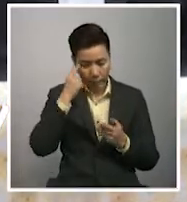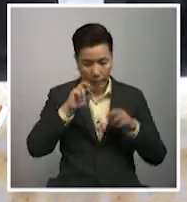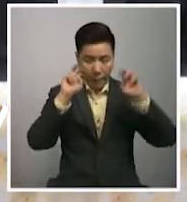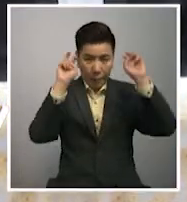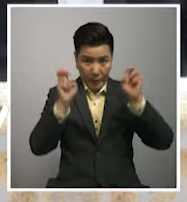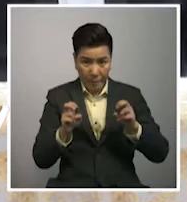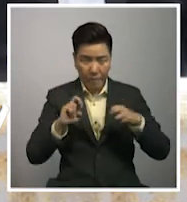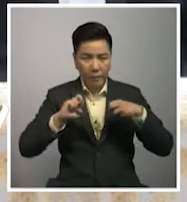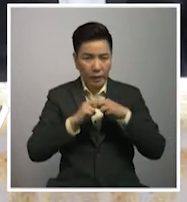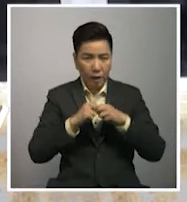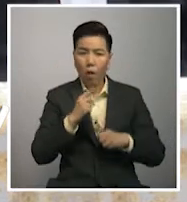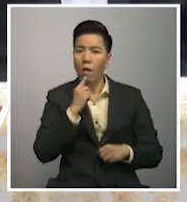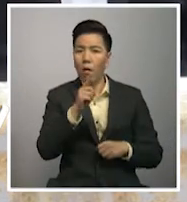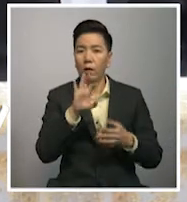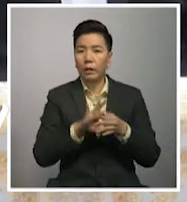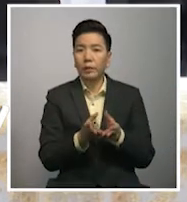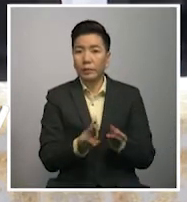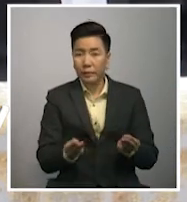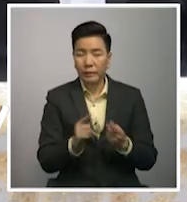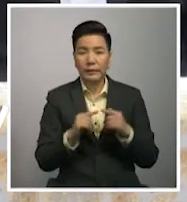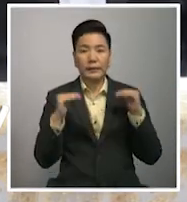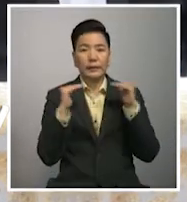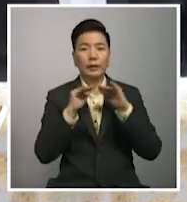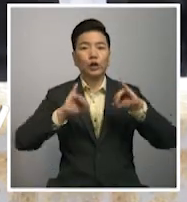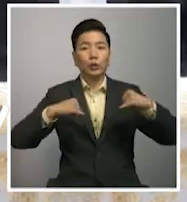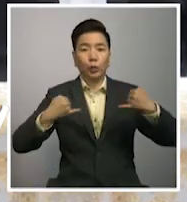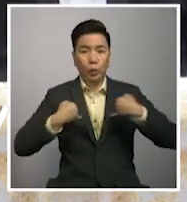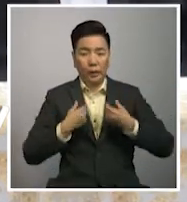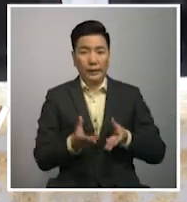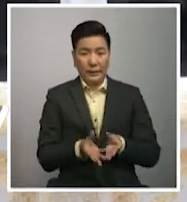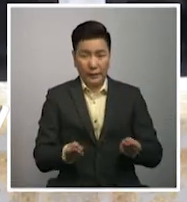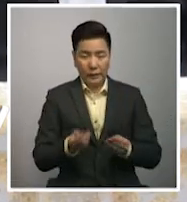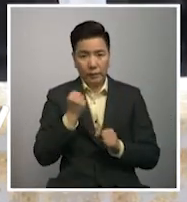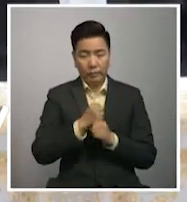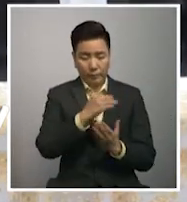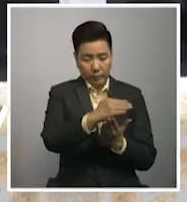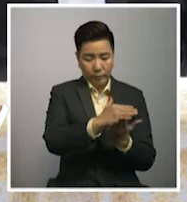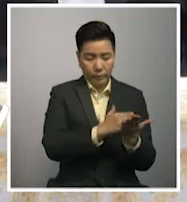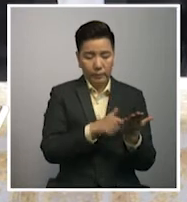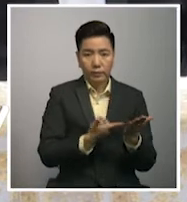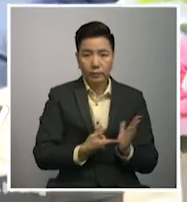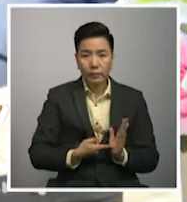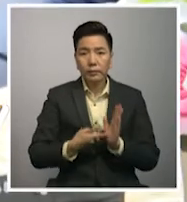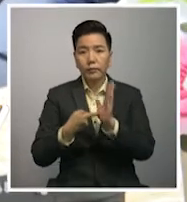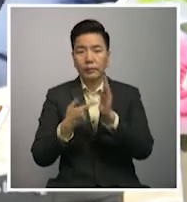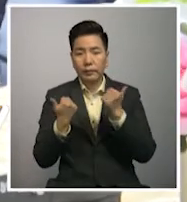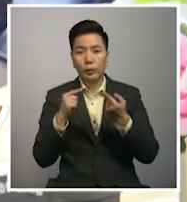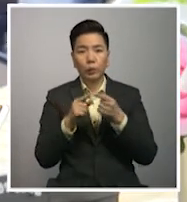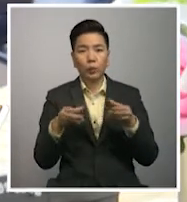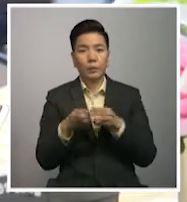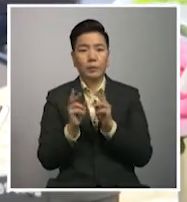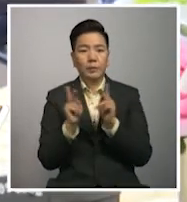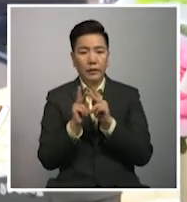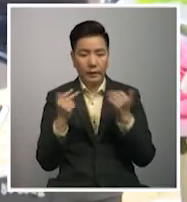ประเด็นปัญหาและข้อร้องเรียนเกี่ยวกับที่ดินการออกเอกสารสิทธิ์ต่างๆเพื่อจัดทำรายงานผลการพิจารณาศึกษาของคณะ